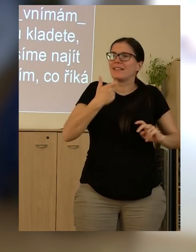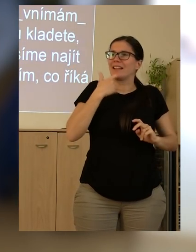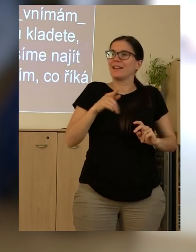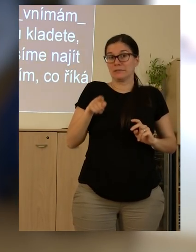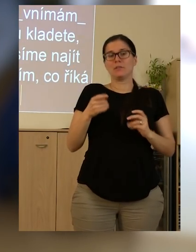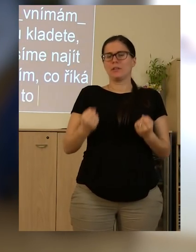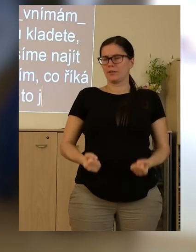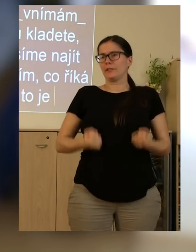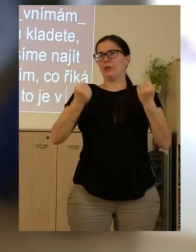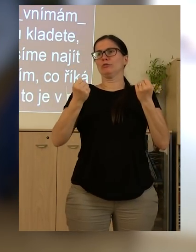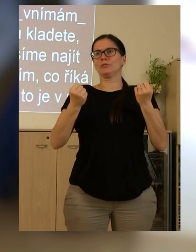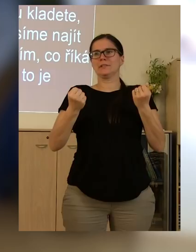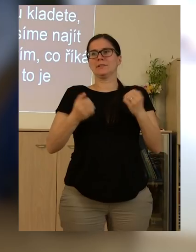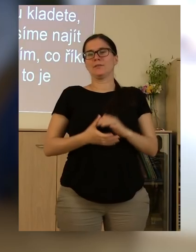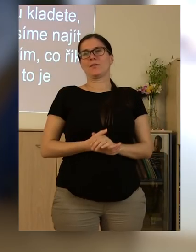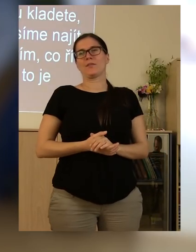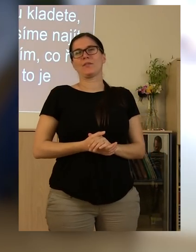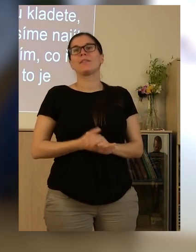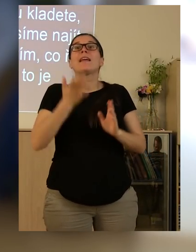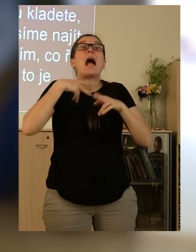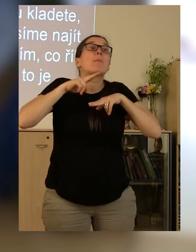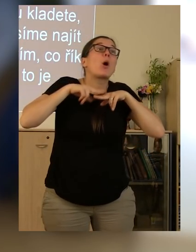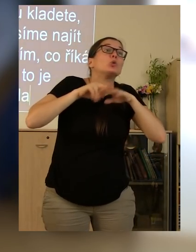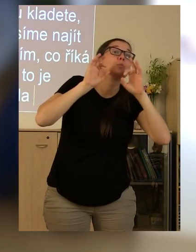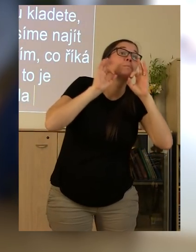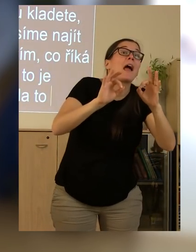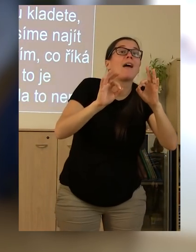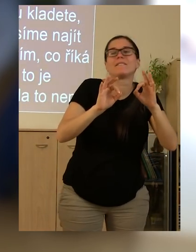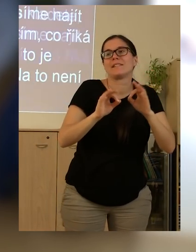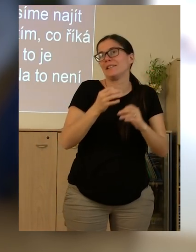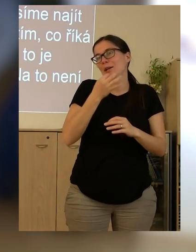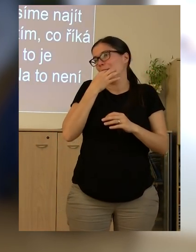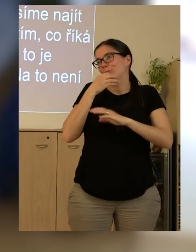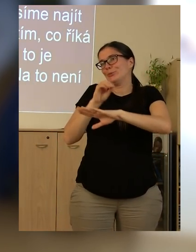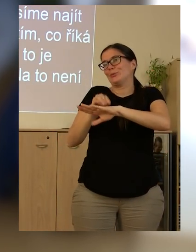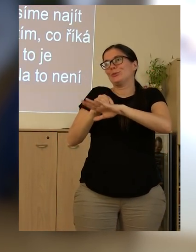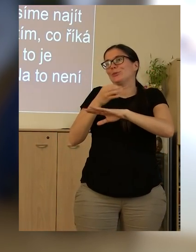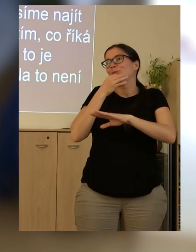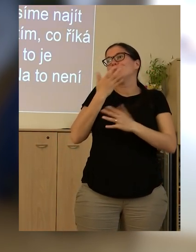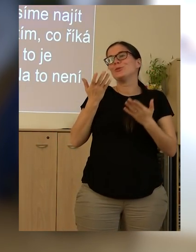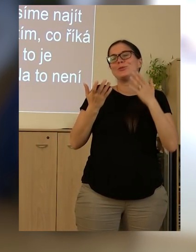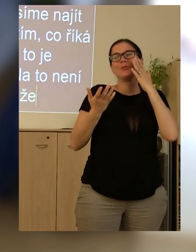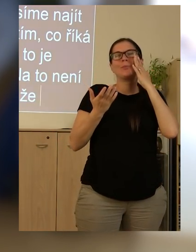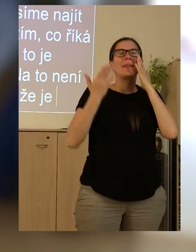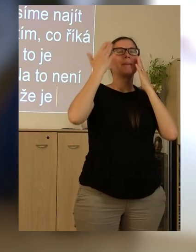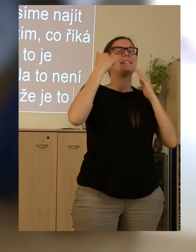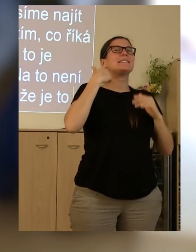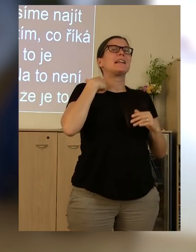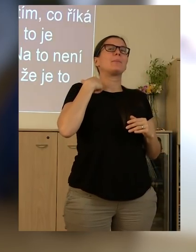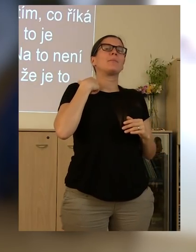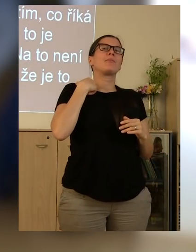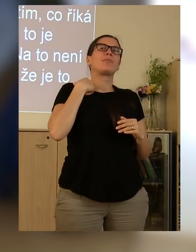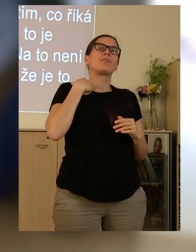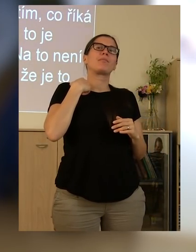nejtěžší. Na to není žádný návod. Jo. Vlastně si myslím, že je to opřený o to, co